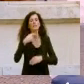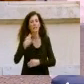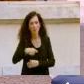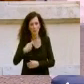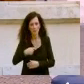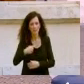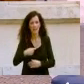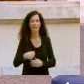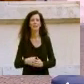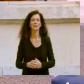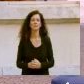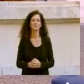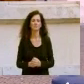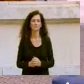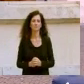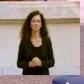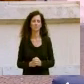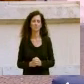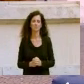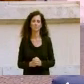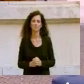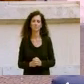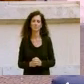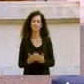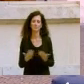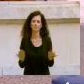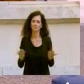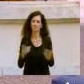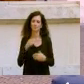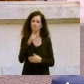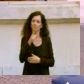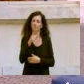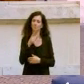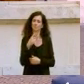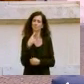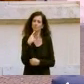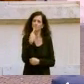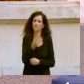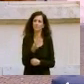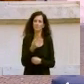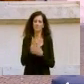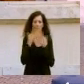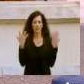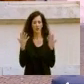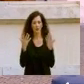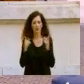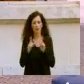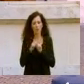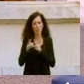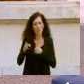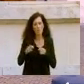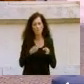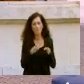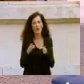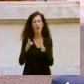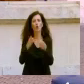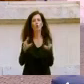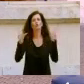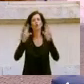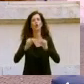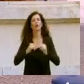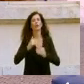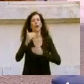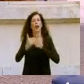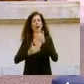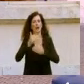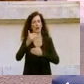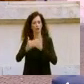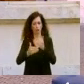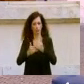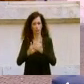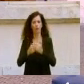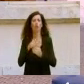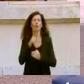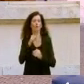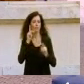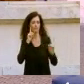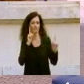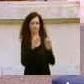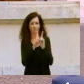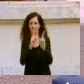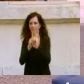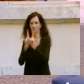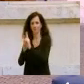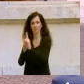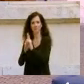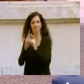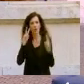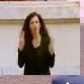lei ha delineato i primi tratti di un percorso di rilancio così lo ha chiamato incontrerà i vari soggetti coinvolti